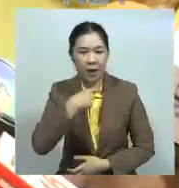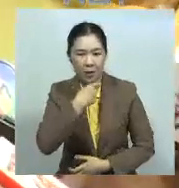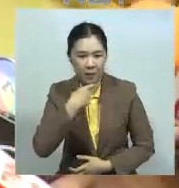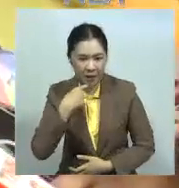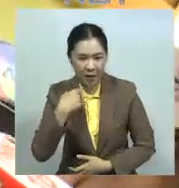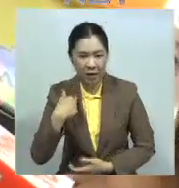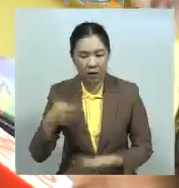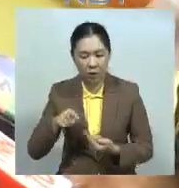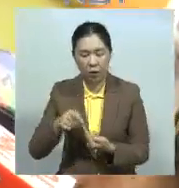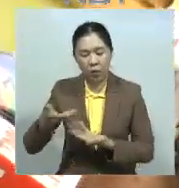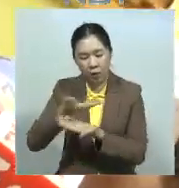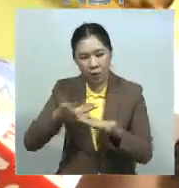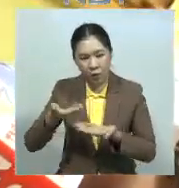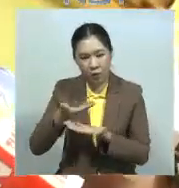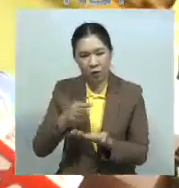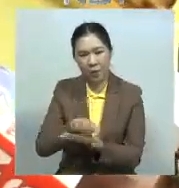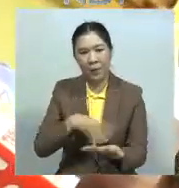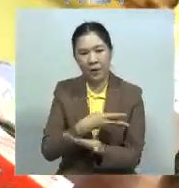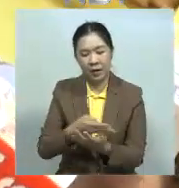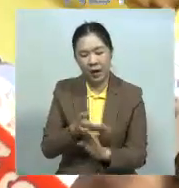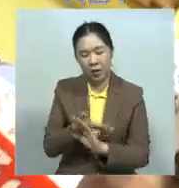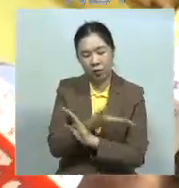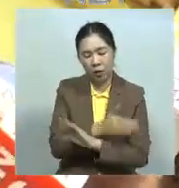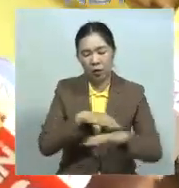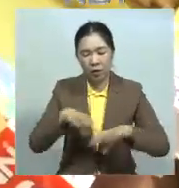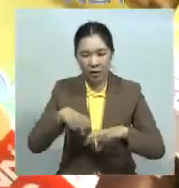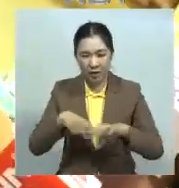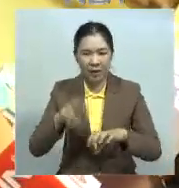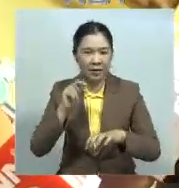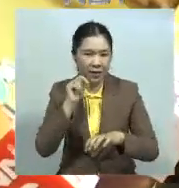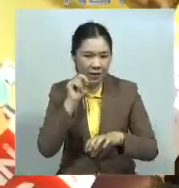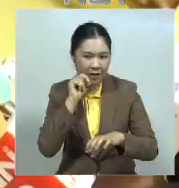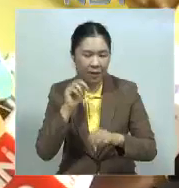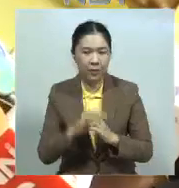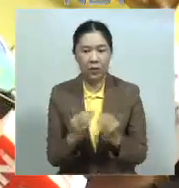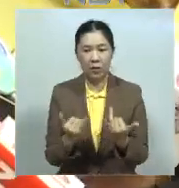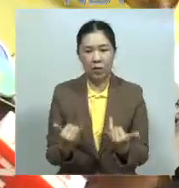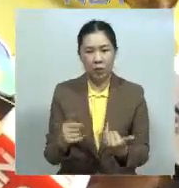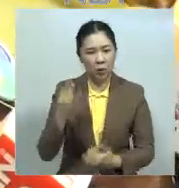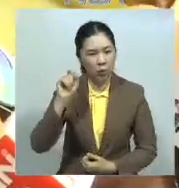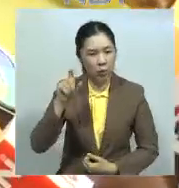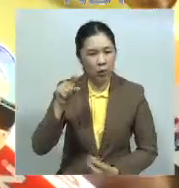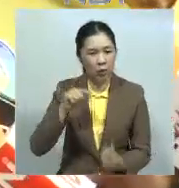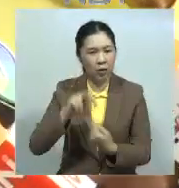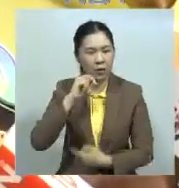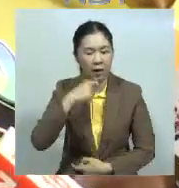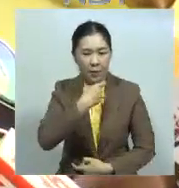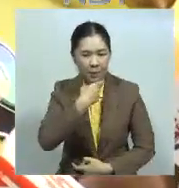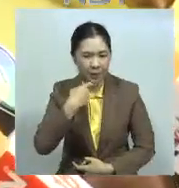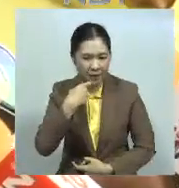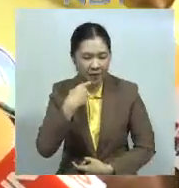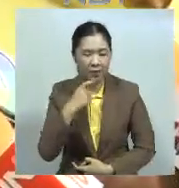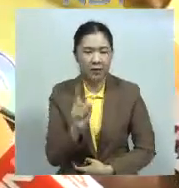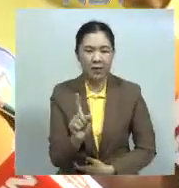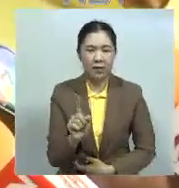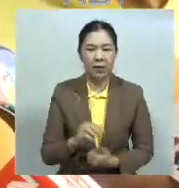หน่วยงานที่เกี่ยวข้องเพื่อเตรียมมาตรการรองรับให้น้ำมันมีเพียงพอแต่ว่าตอนนี้ยังไม่ถึงวิกฤตที่จะต้องประกาศภัยแล้งรวมไปถึง